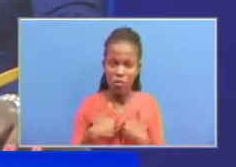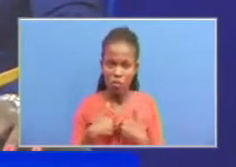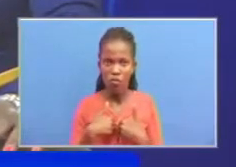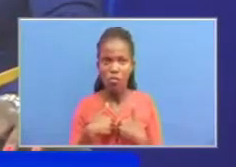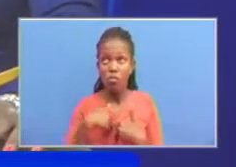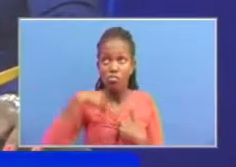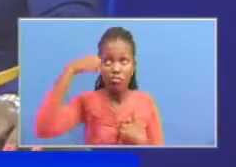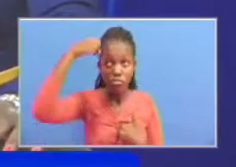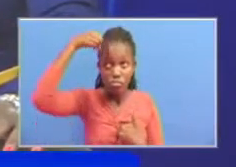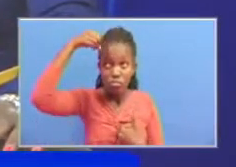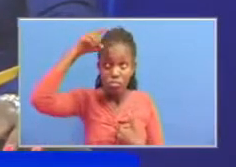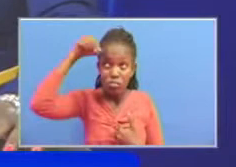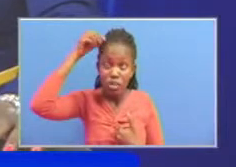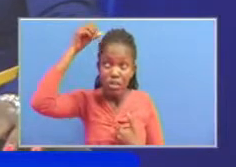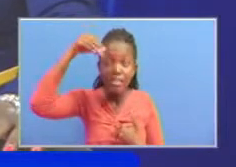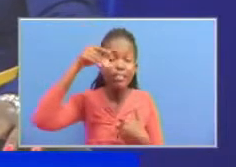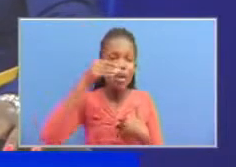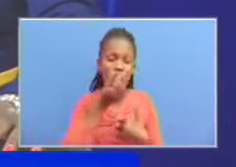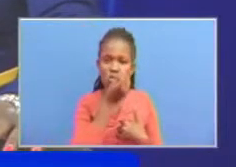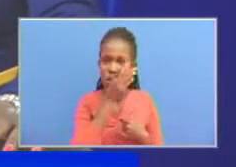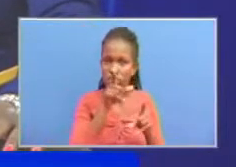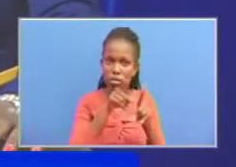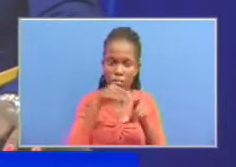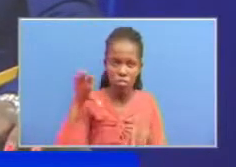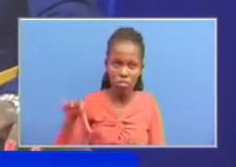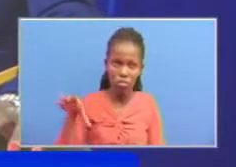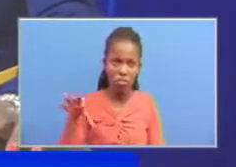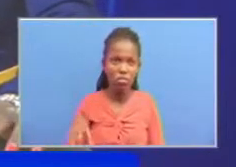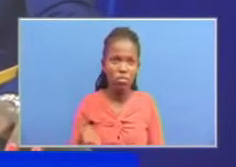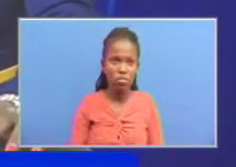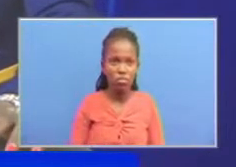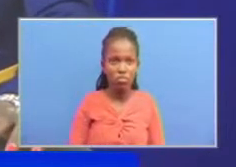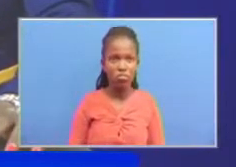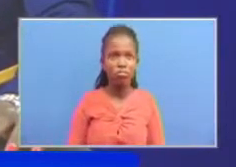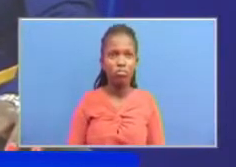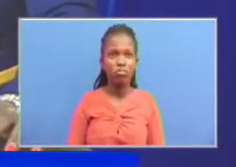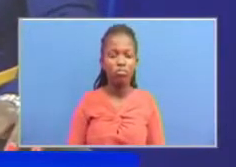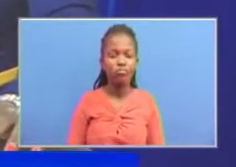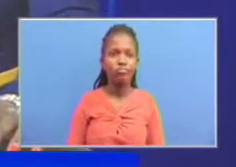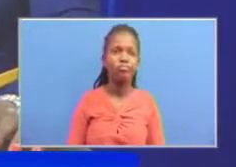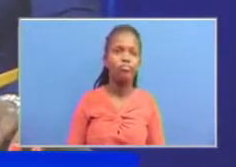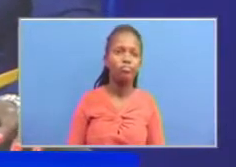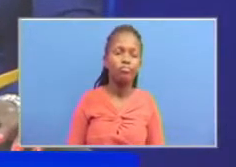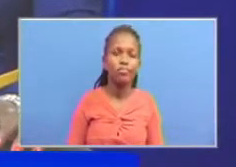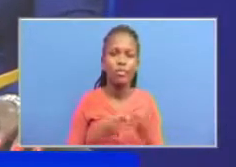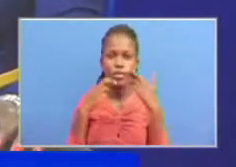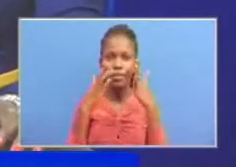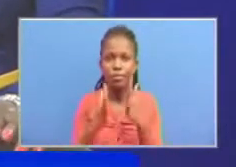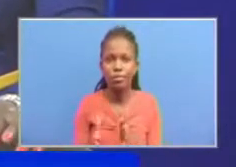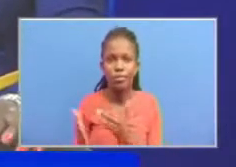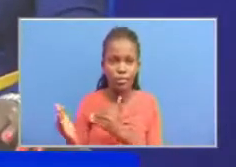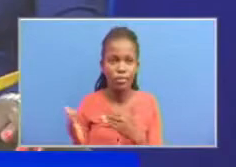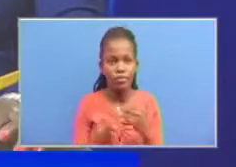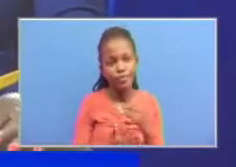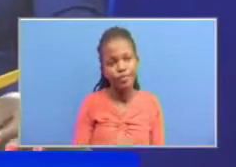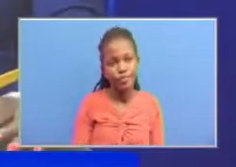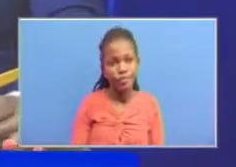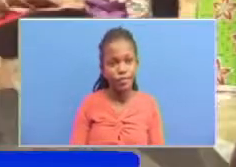mbua onaingi kwa kundu kwa kuiteresia kati wa madhina angi maingi. Boniface Mutisia na